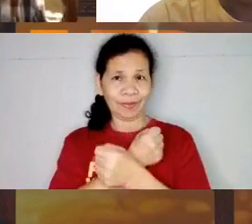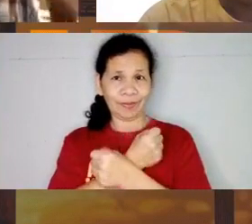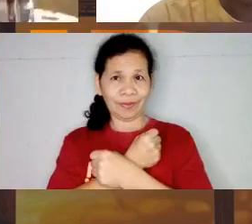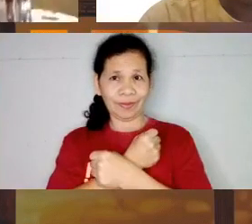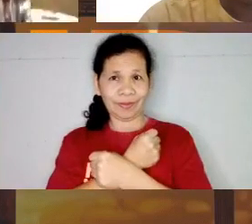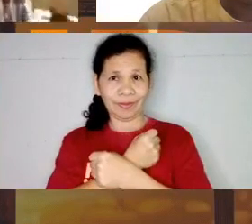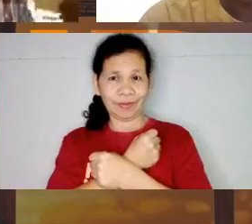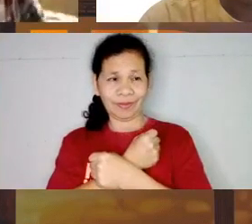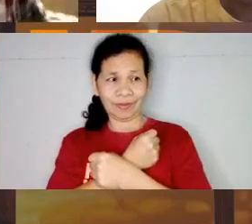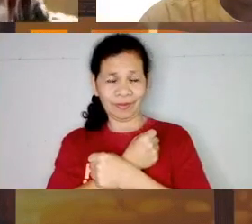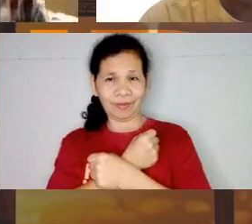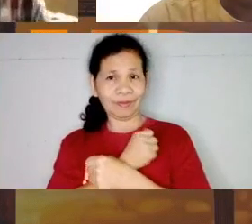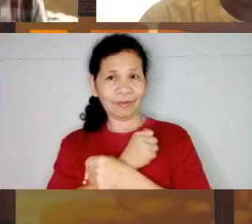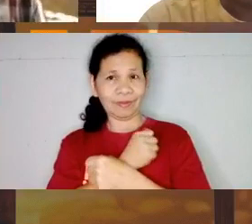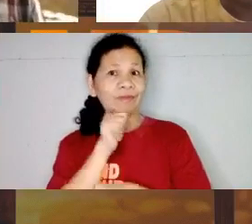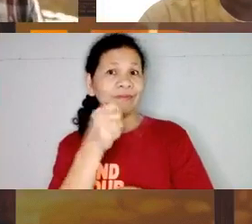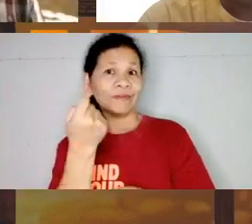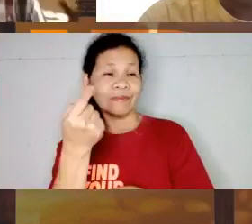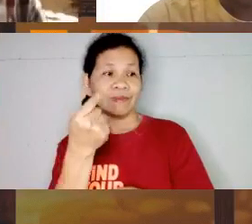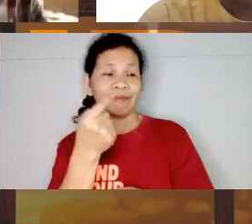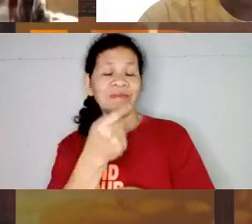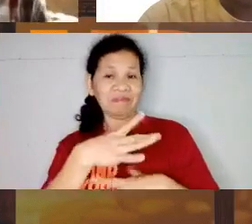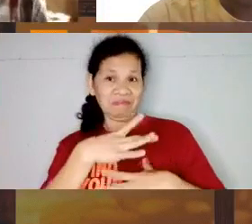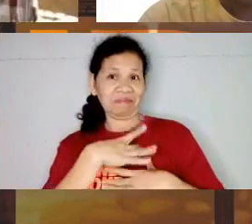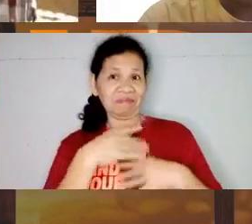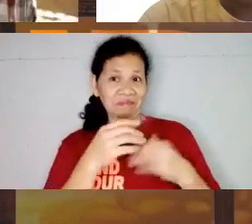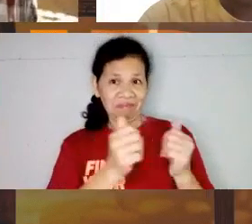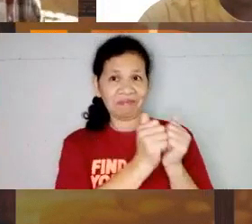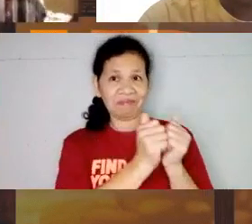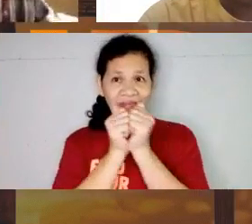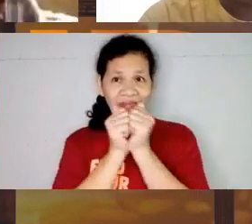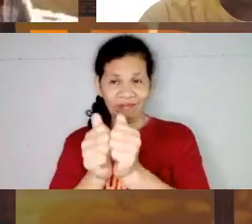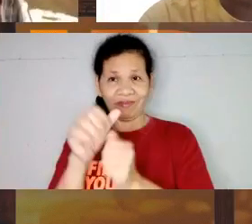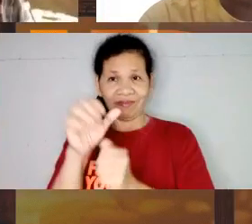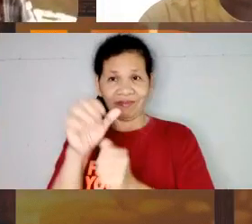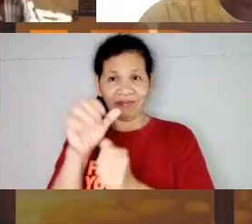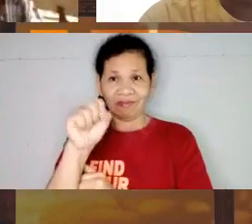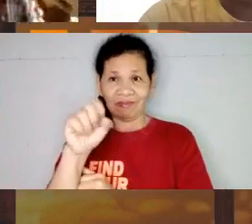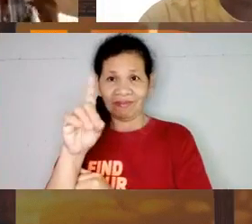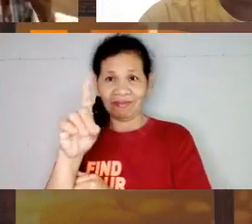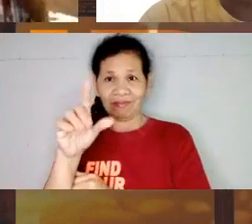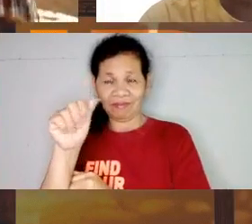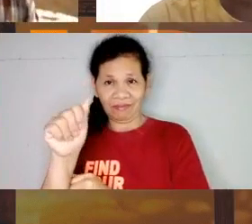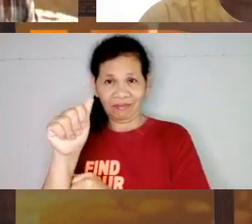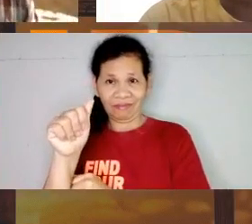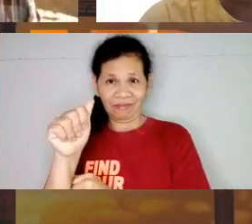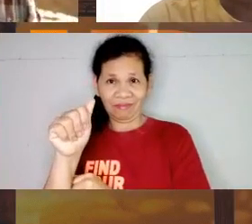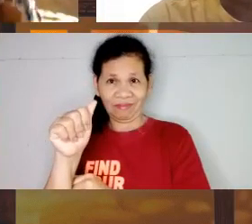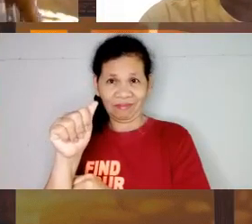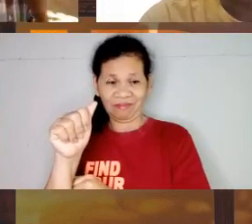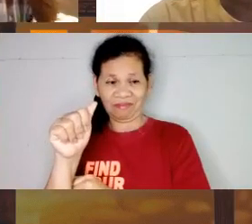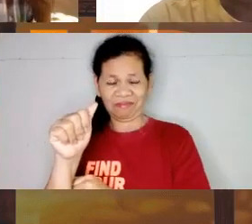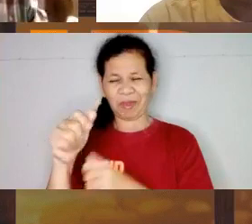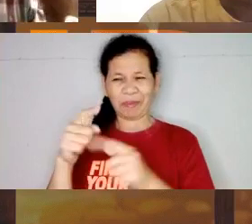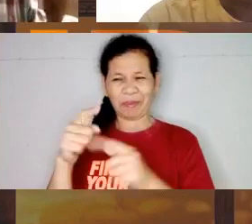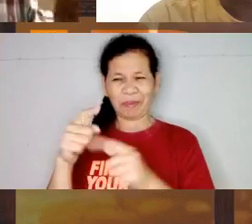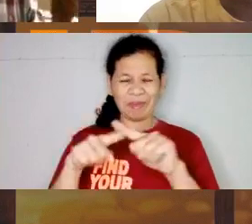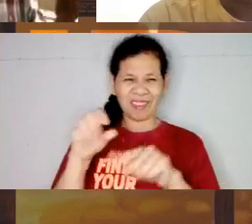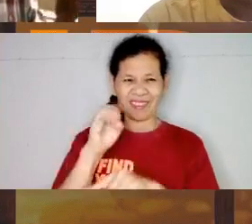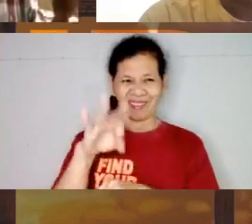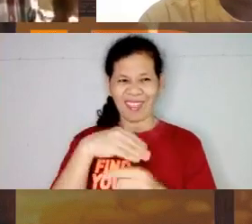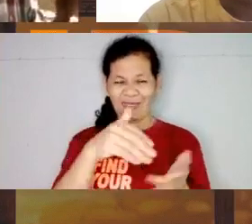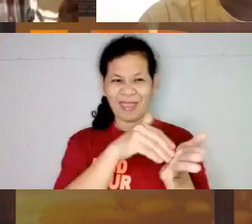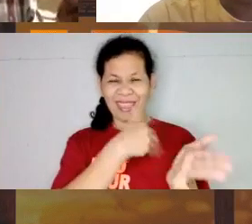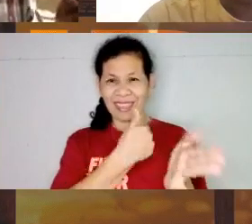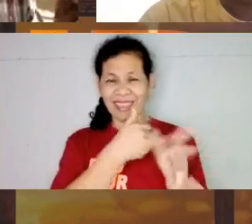ka-church mo siya o maging Adventist din siya. Eh kung ayaw maging Adventist, hindi mo na siya mamahalin. That's not called